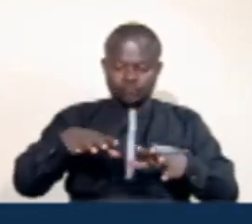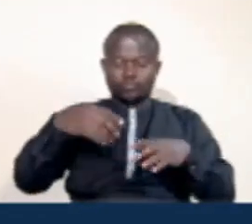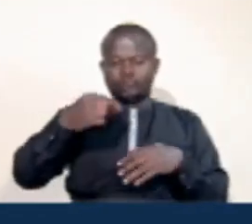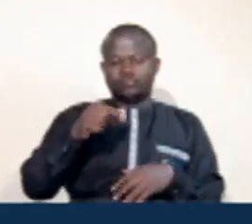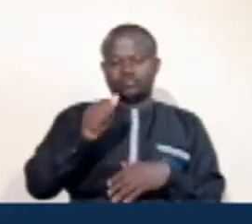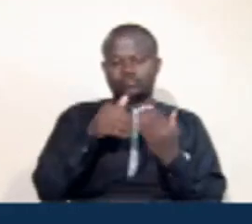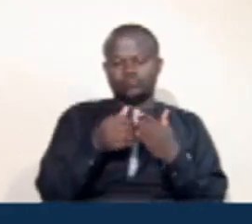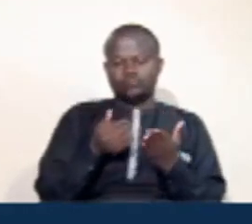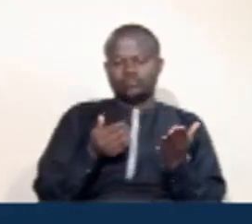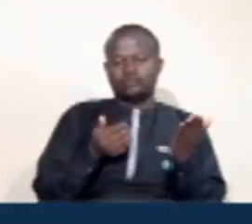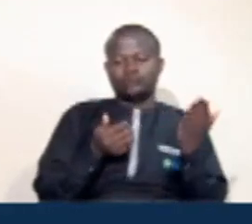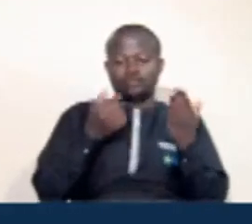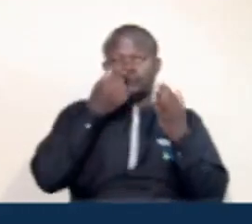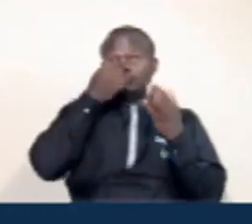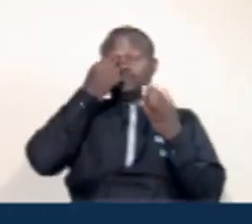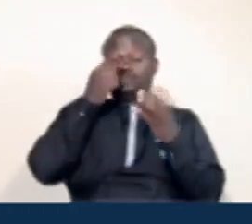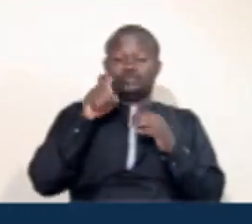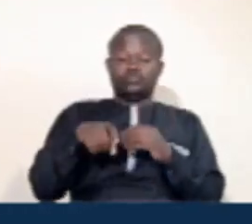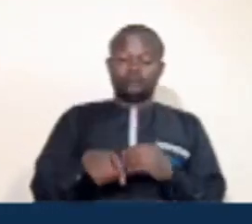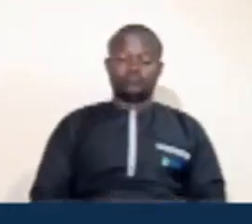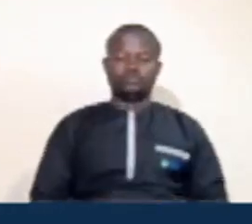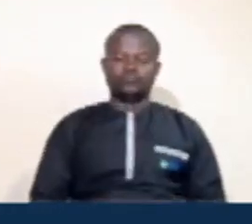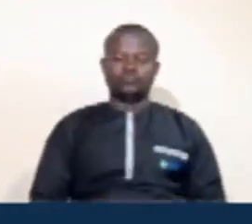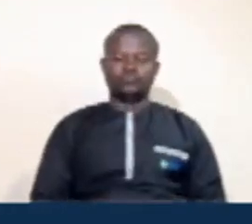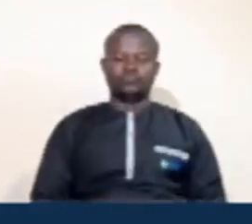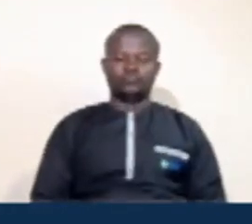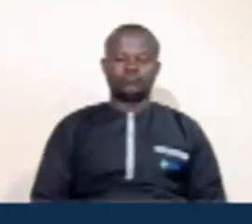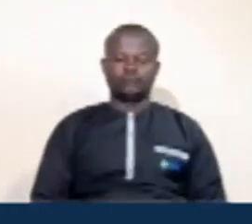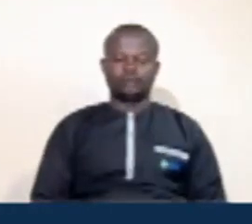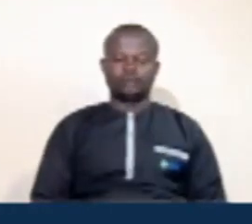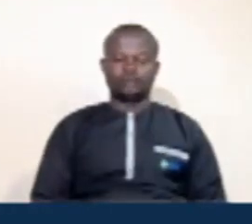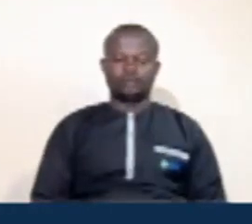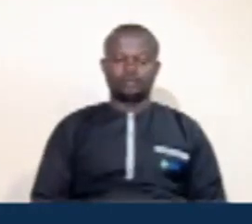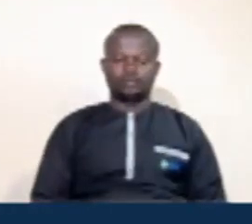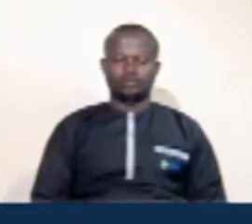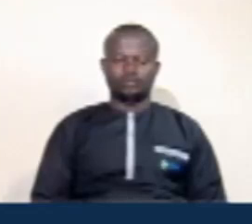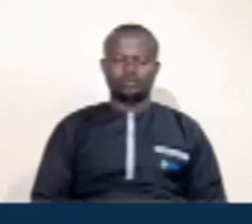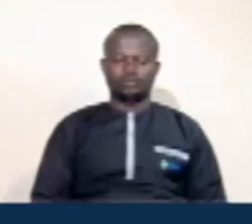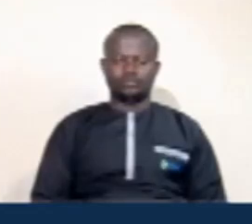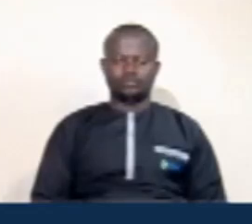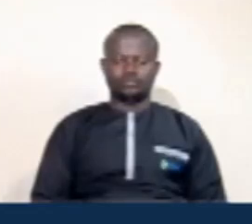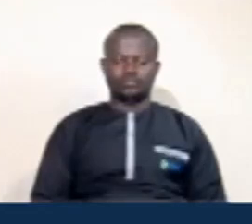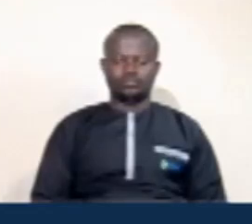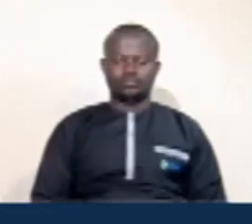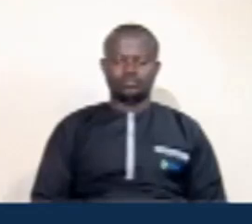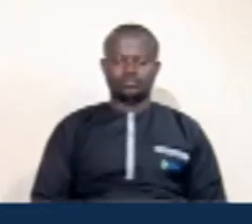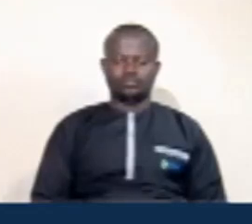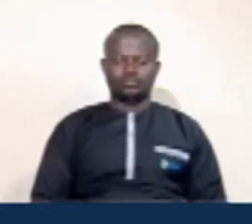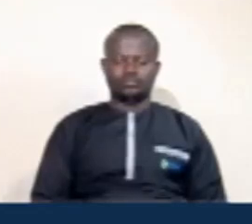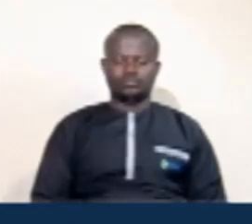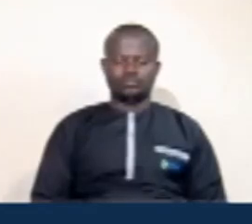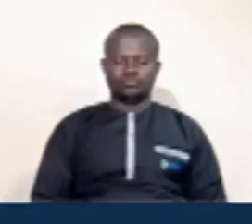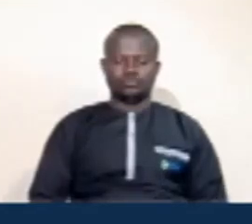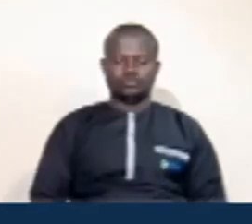bwako, bityo kagashyirwa mu jisho ry'ugakeneye. And without quality losses you can transplant this to